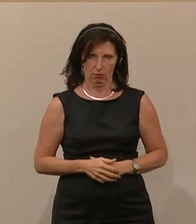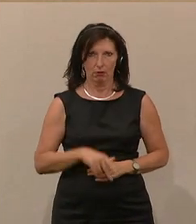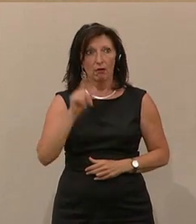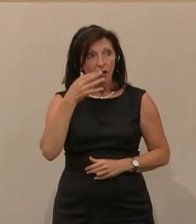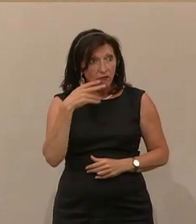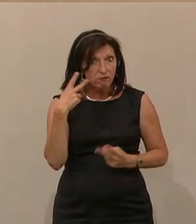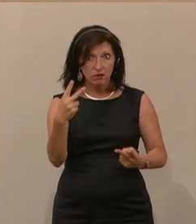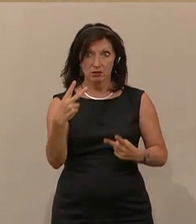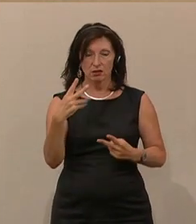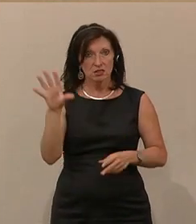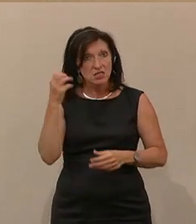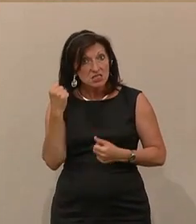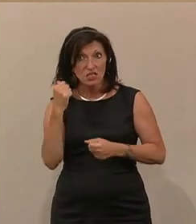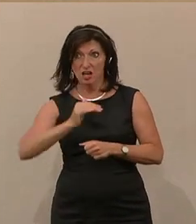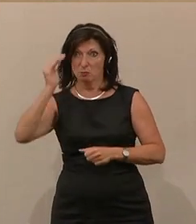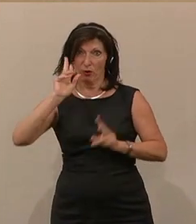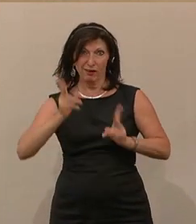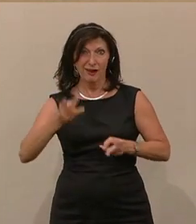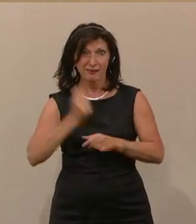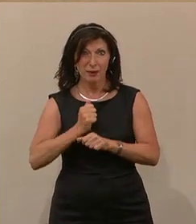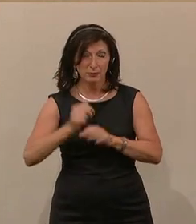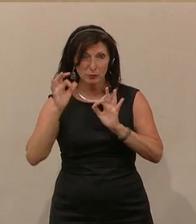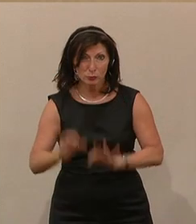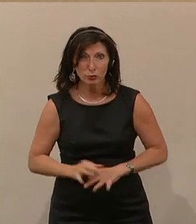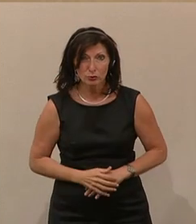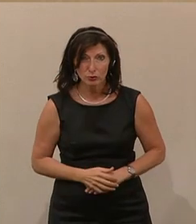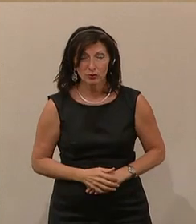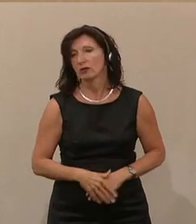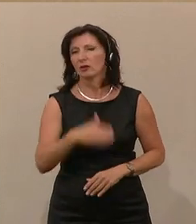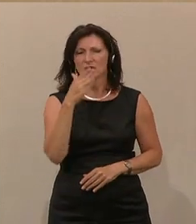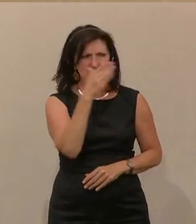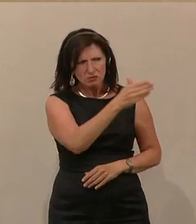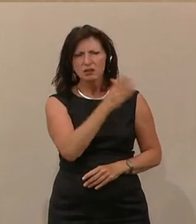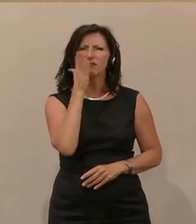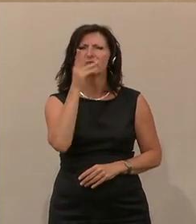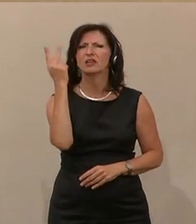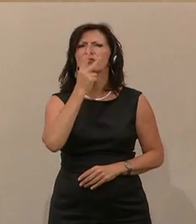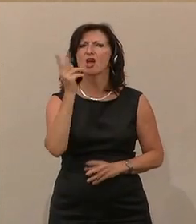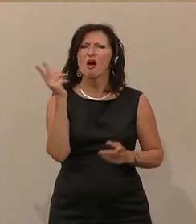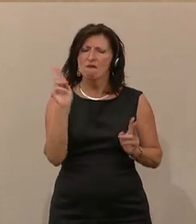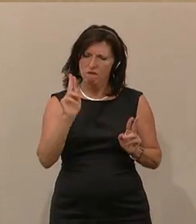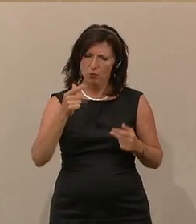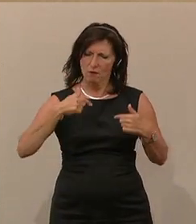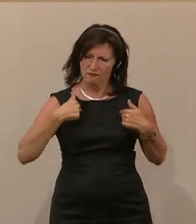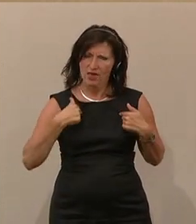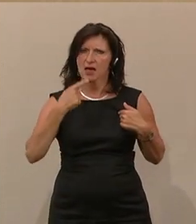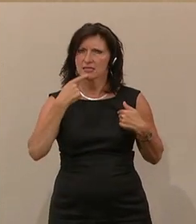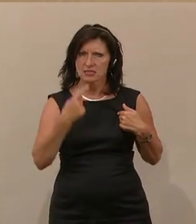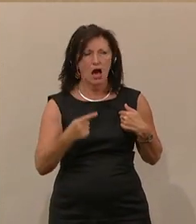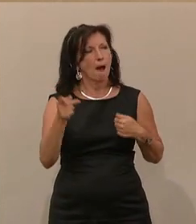arbeiten zu lassen insofern verstehen warum wir ihnen unser misstrauen aussprechen